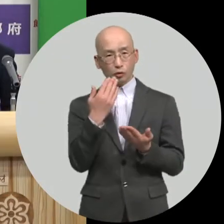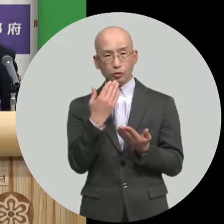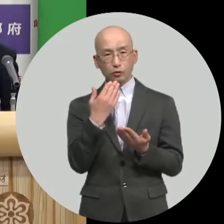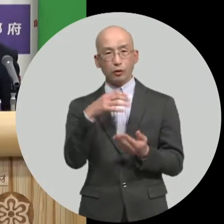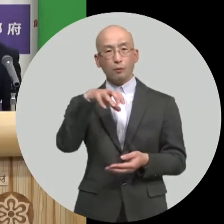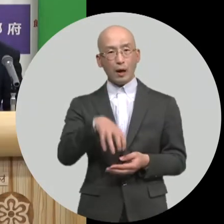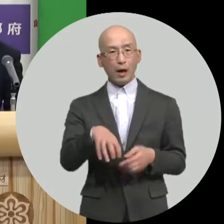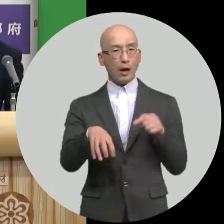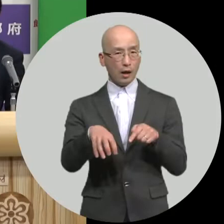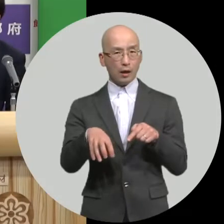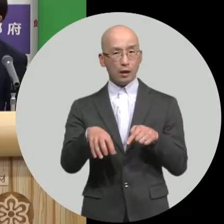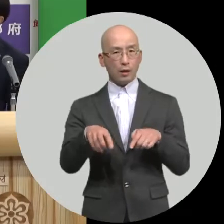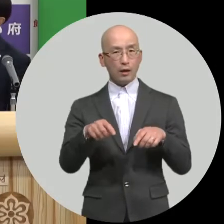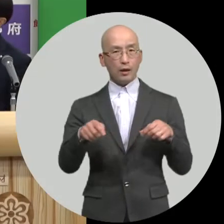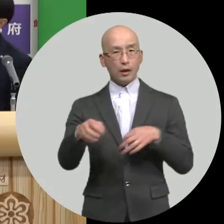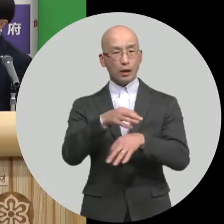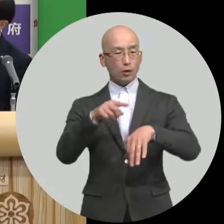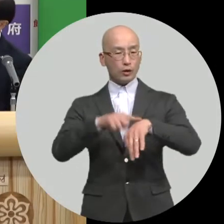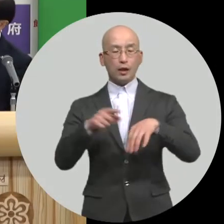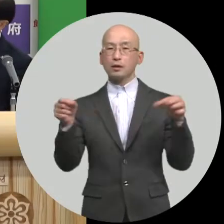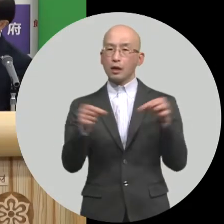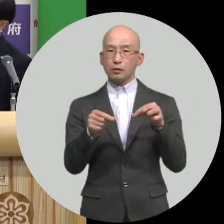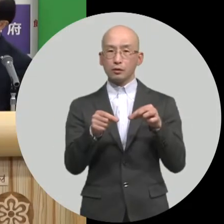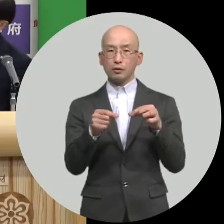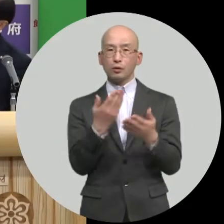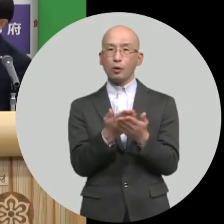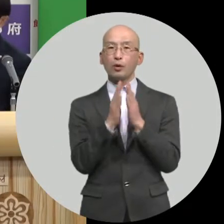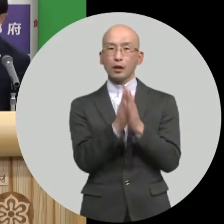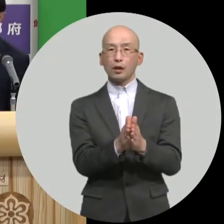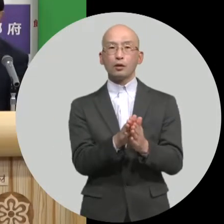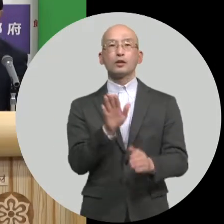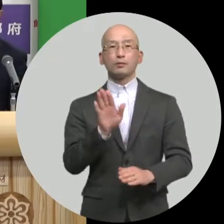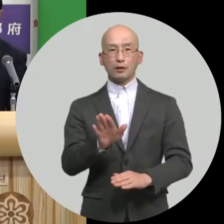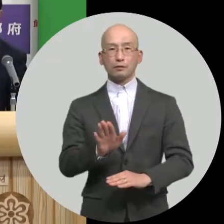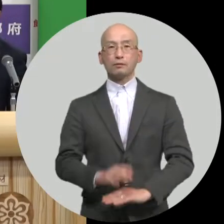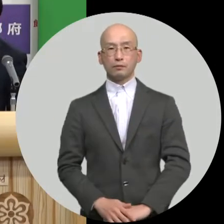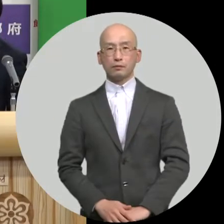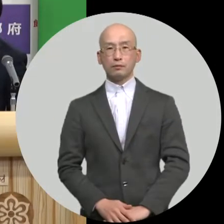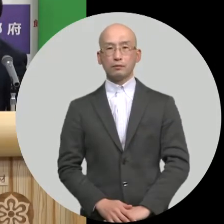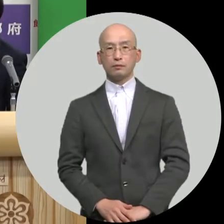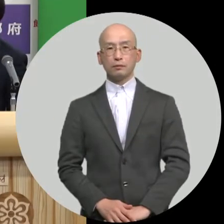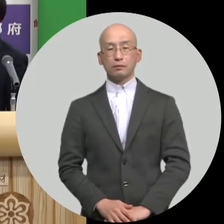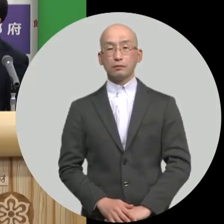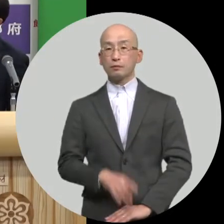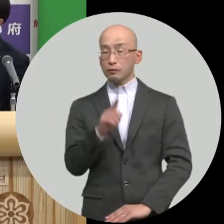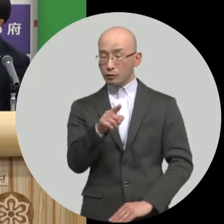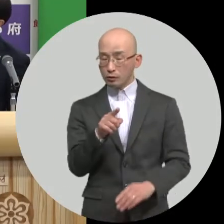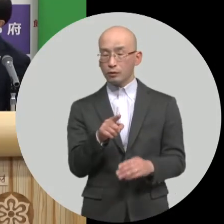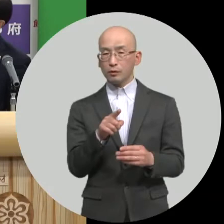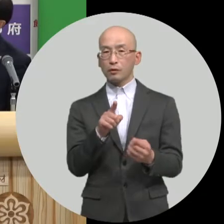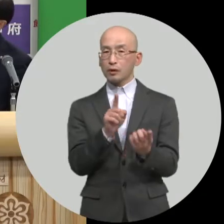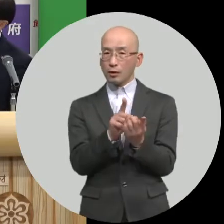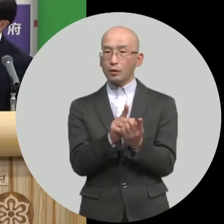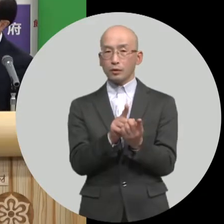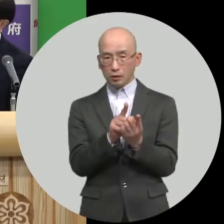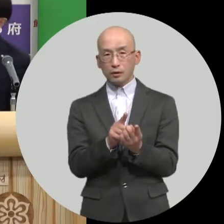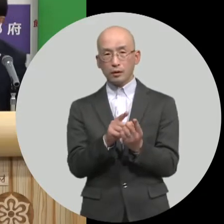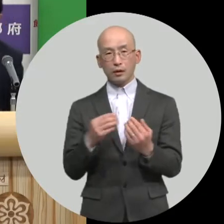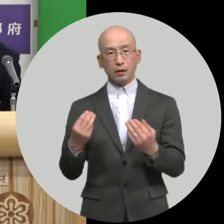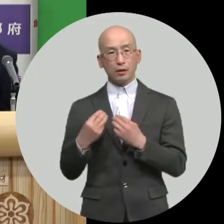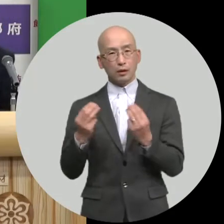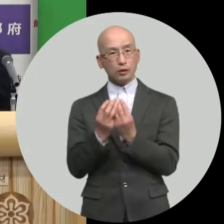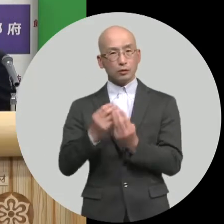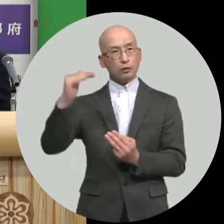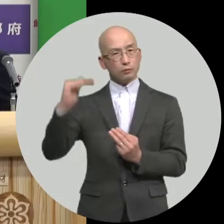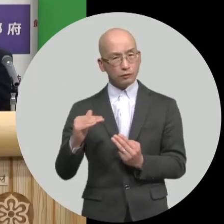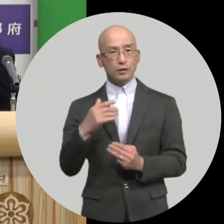業時間の短縮のお願いをするということで、なんとか少しでも感染数を減らしたいというふうに思っております。